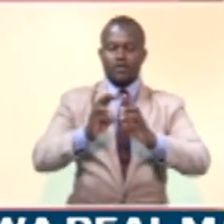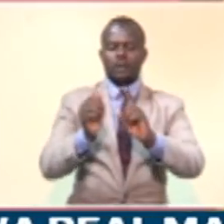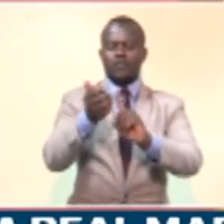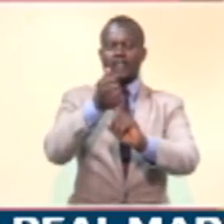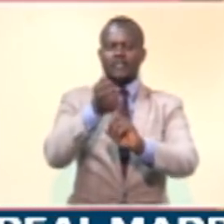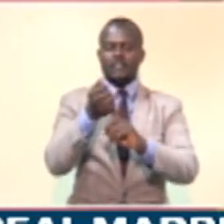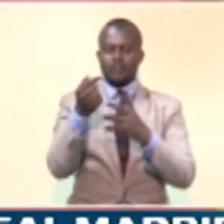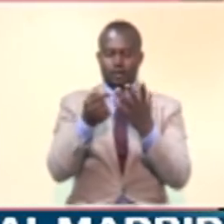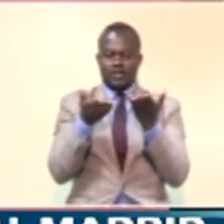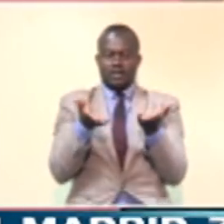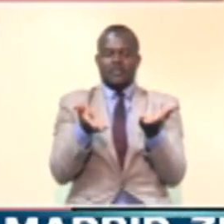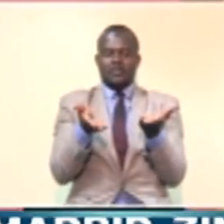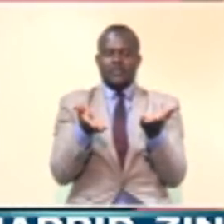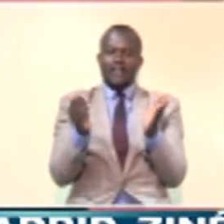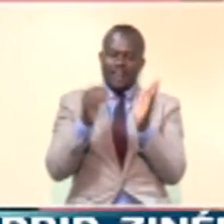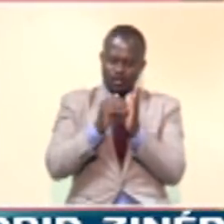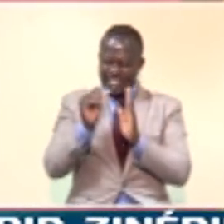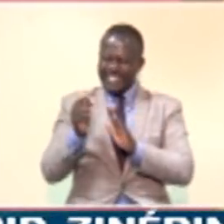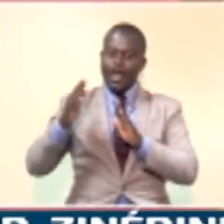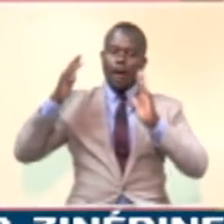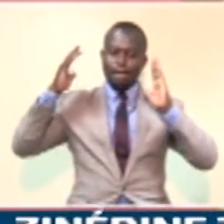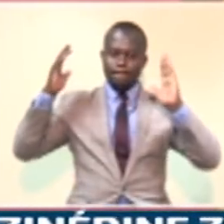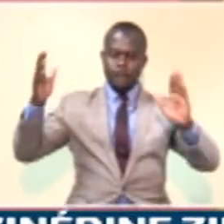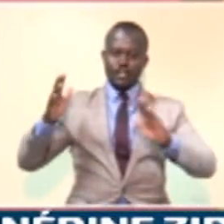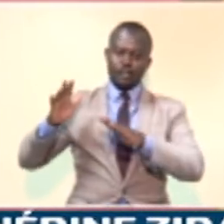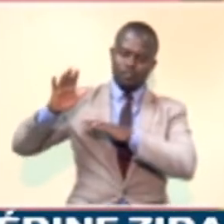ntambwe. Nayo ikaba indi ntambwe kandi nini.